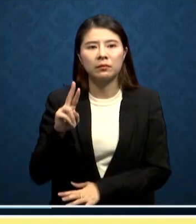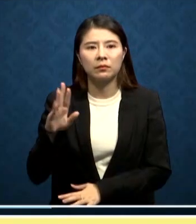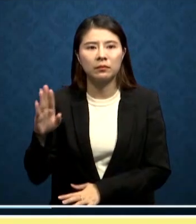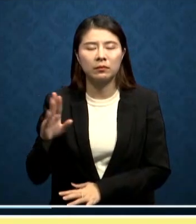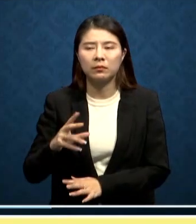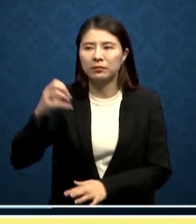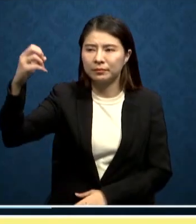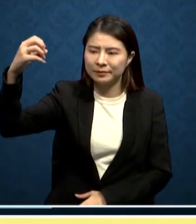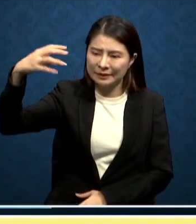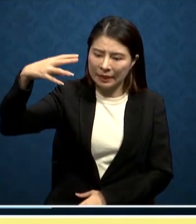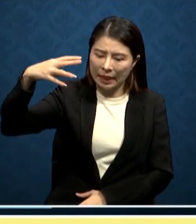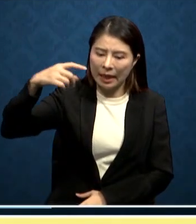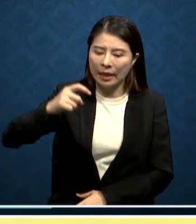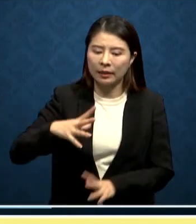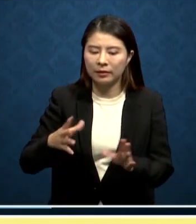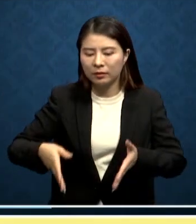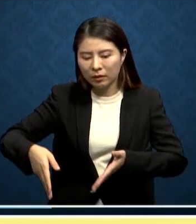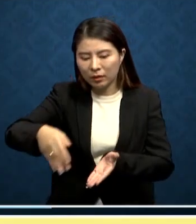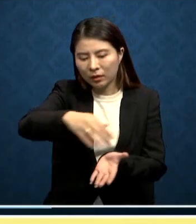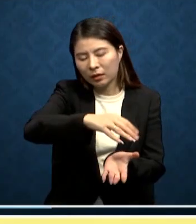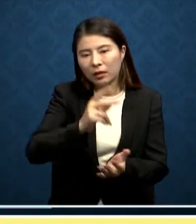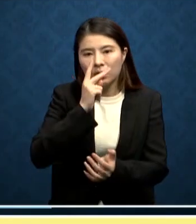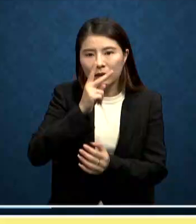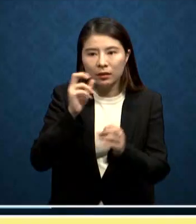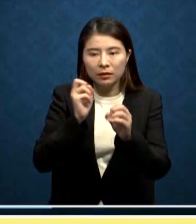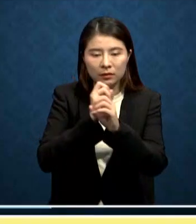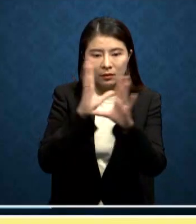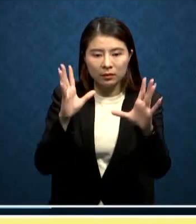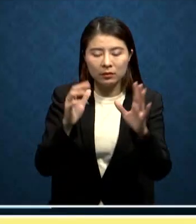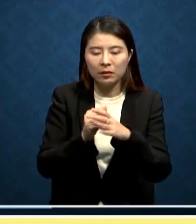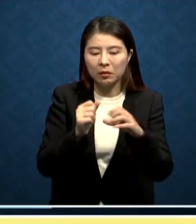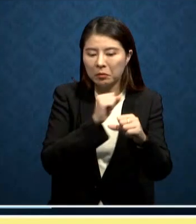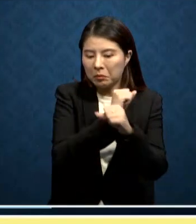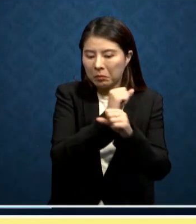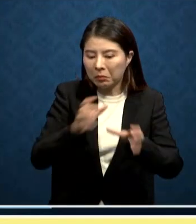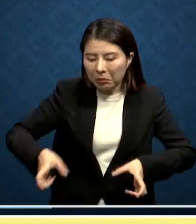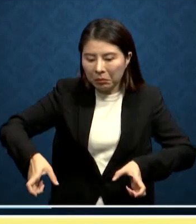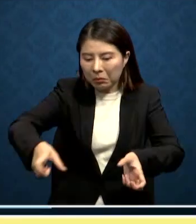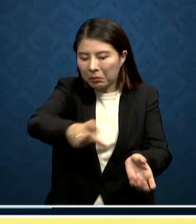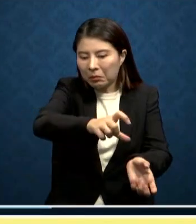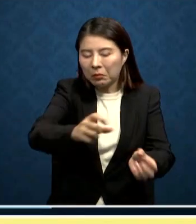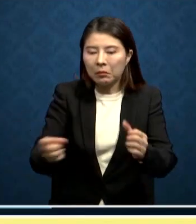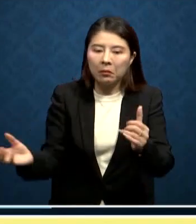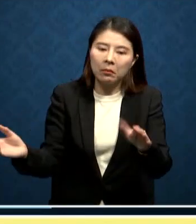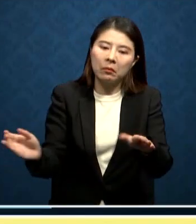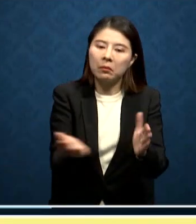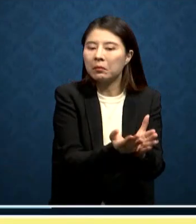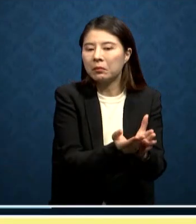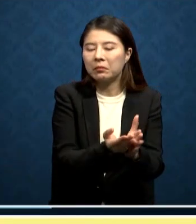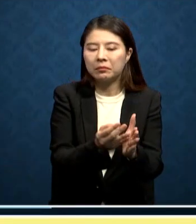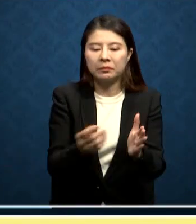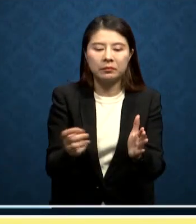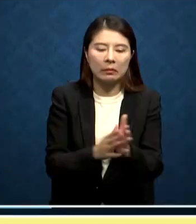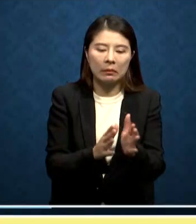แสงนะหรือว่าเครื่องป้องกันนะการรับแรงกระแทกจากอุบัติเหตุ